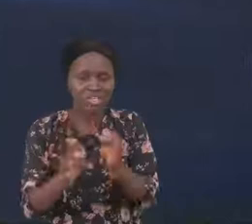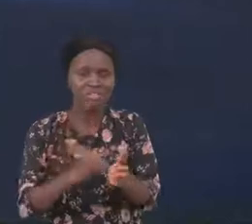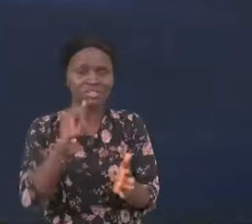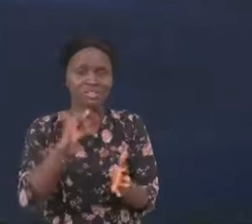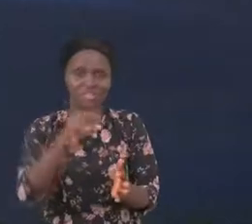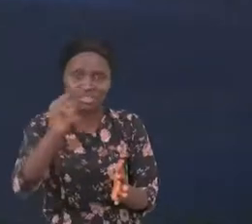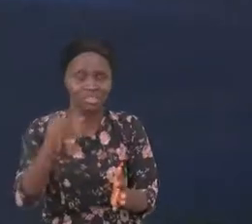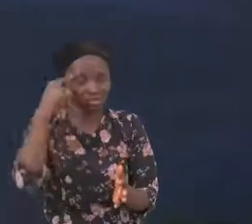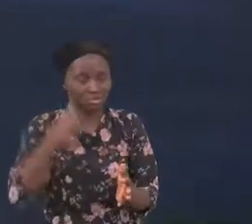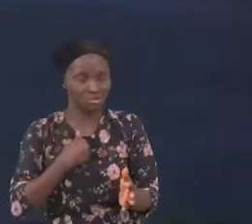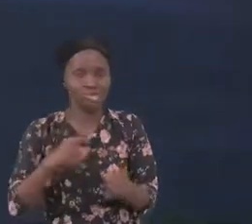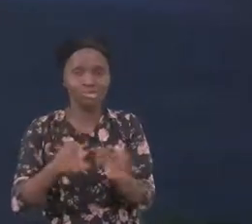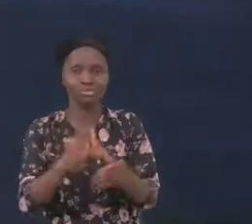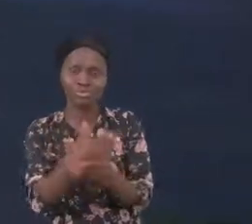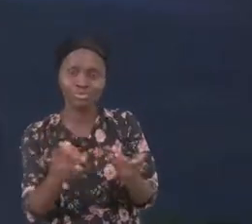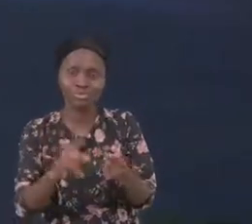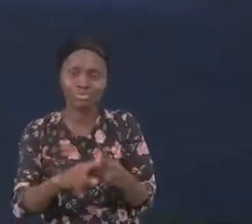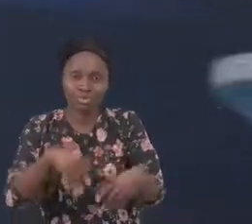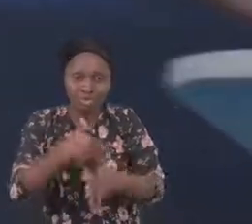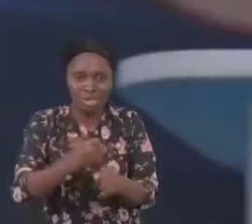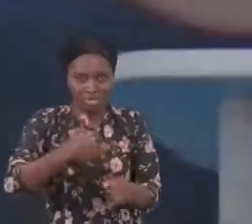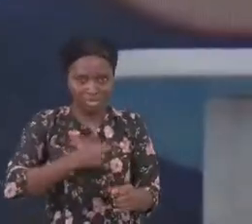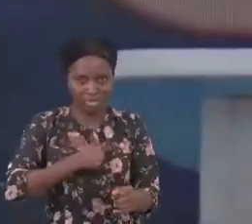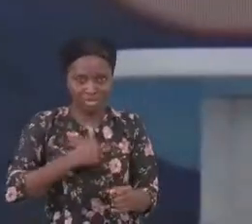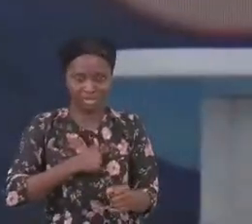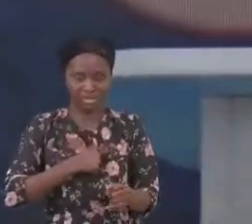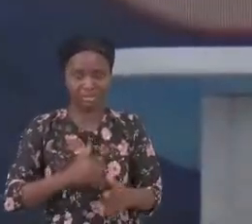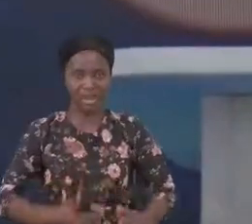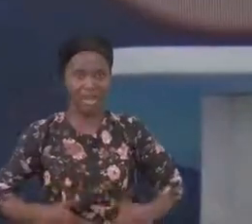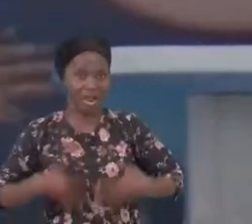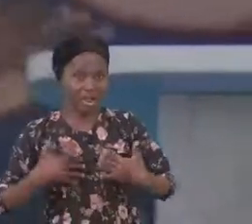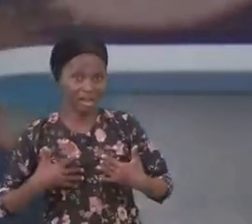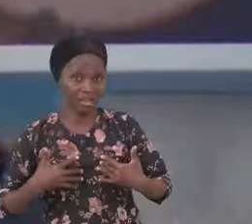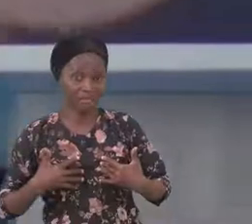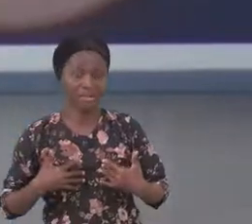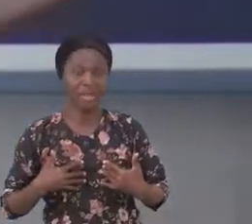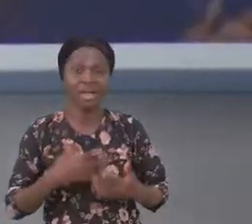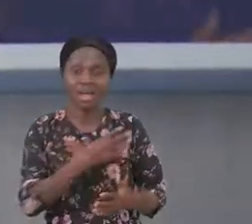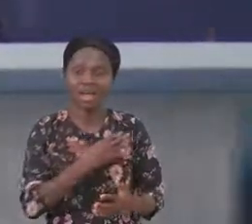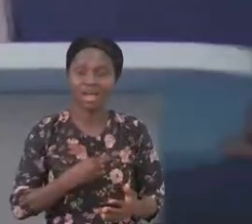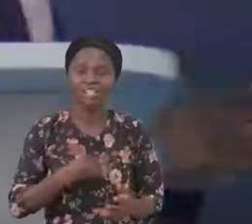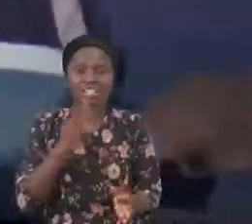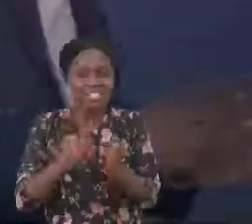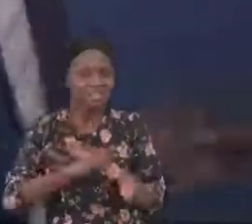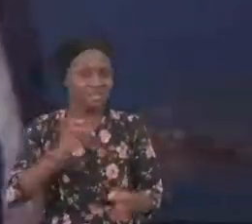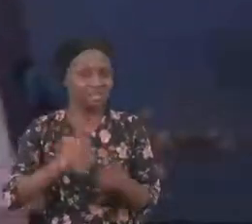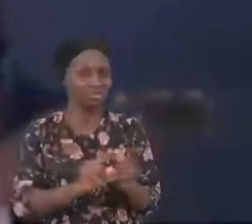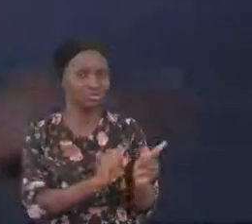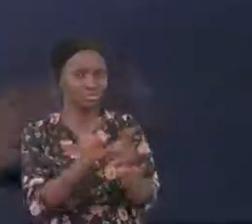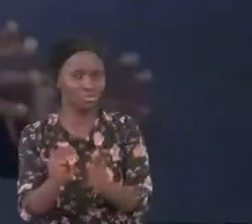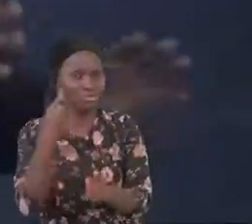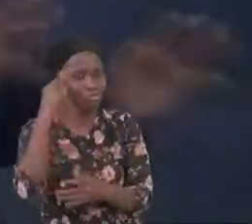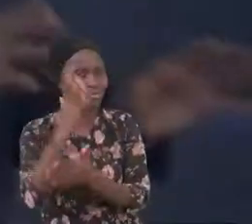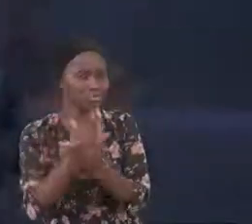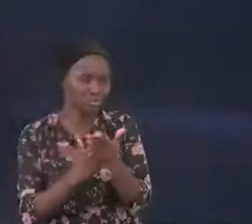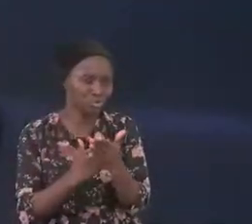rester vivant, je le ferai. Et s'il faut même aller faire une formation qui n'est pas en plein